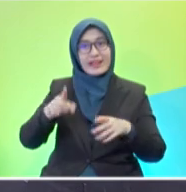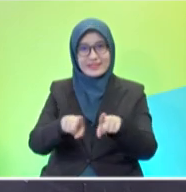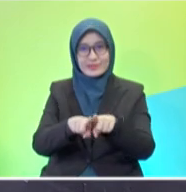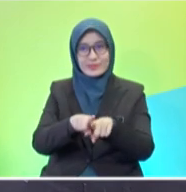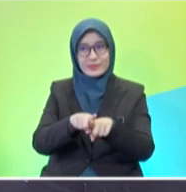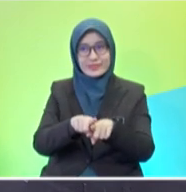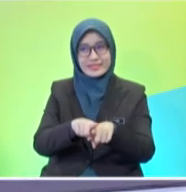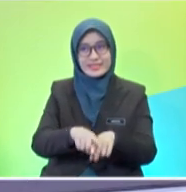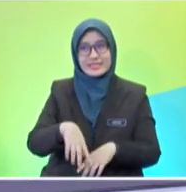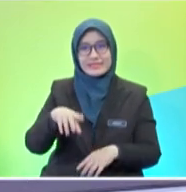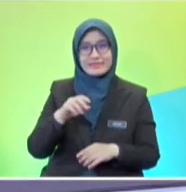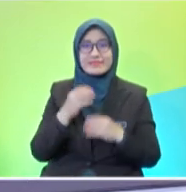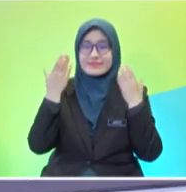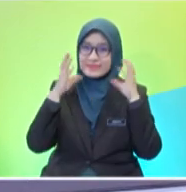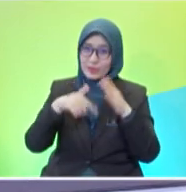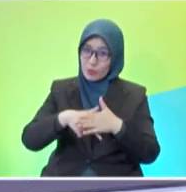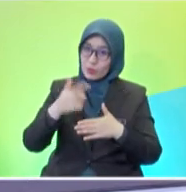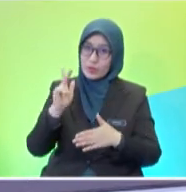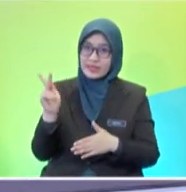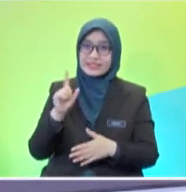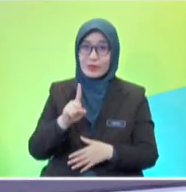saya keluarkan satu dua